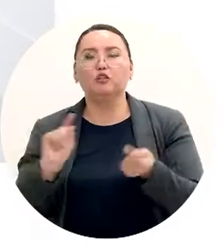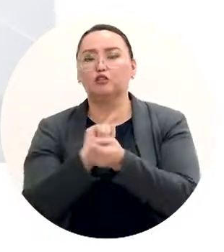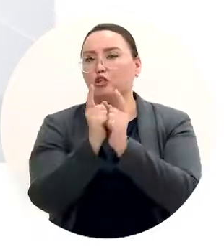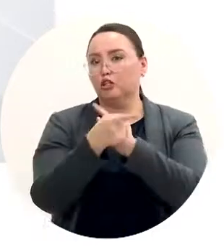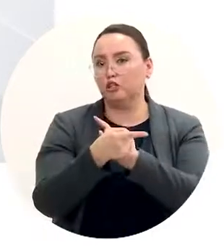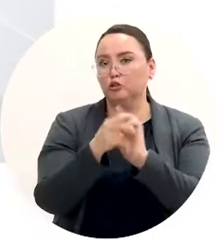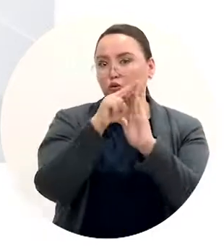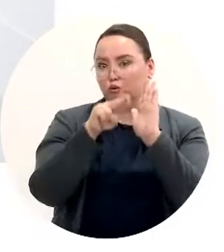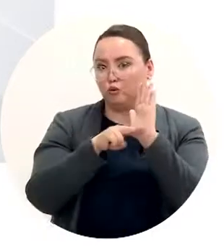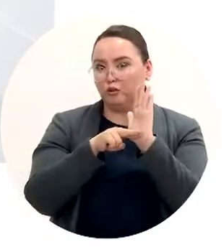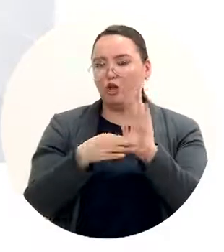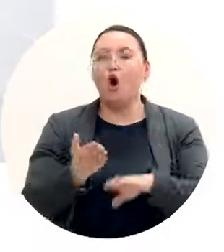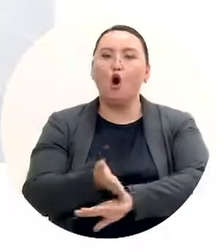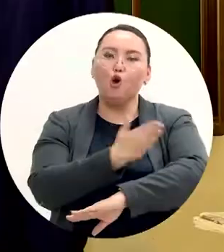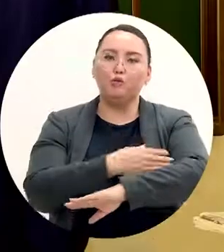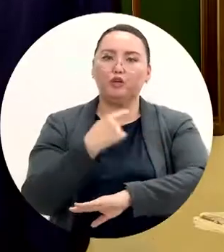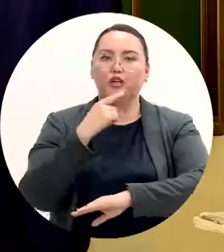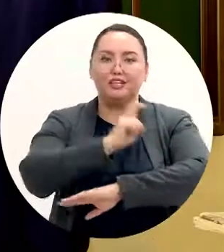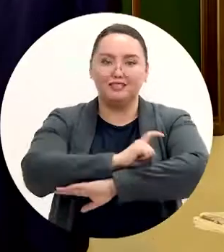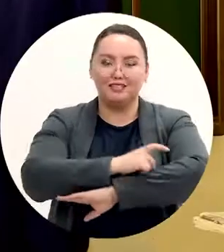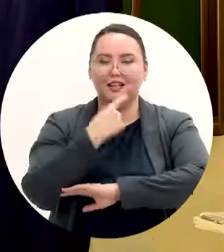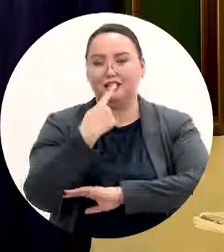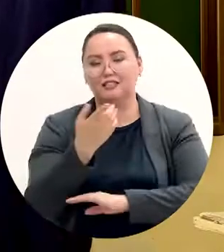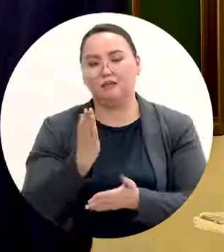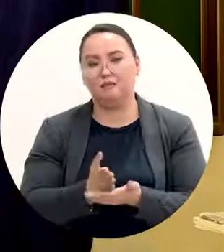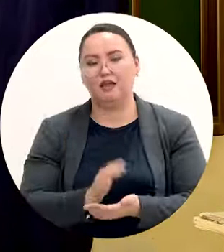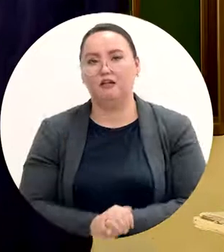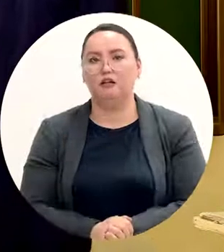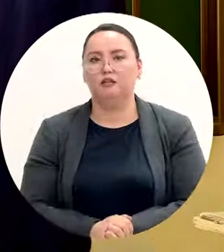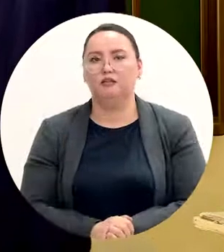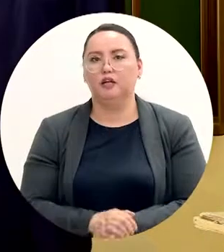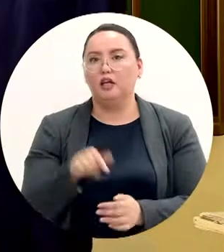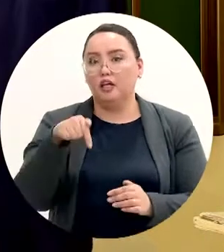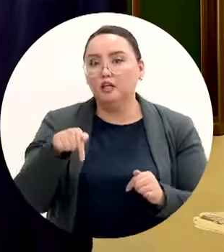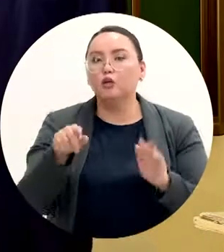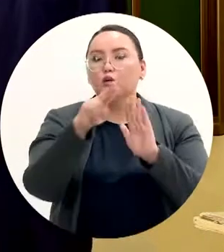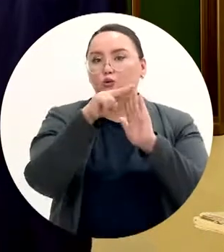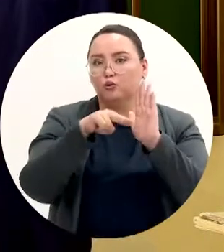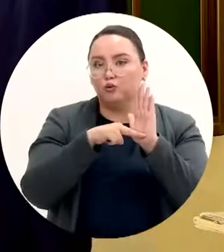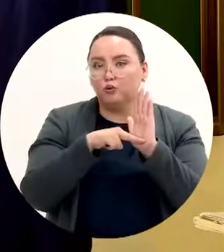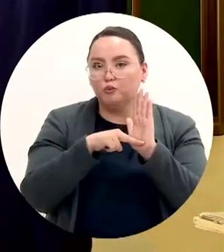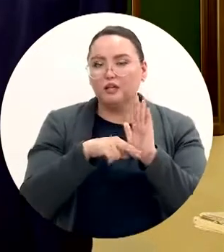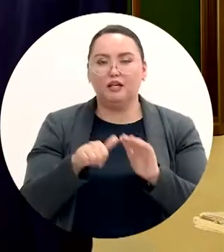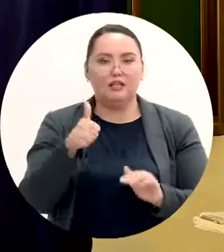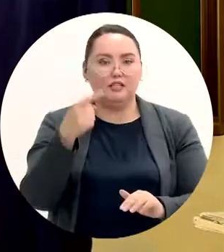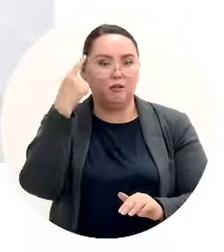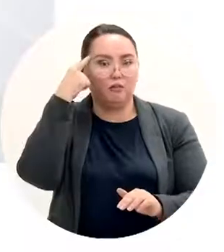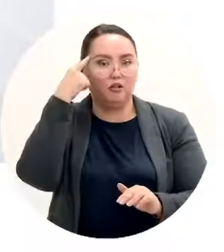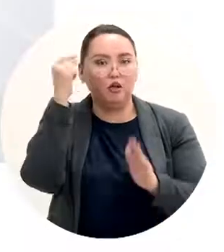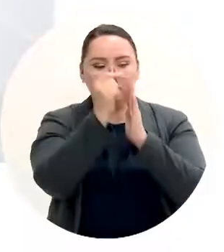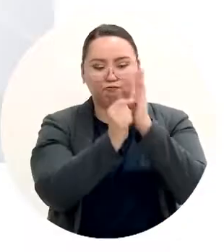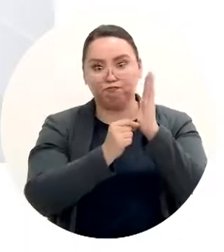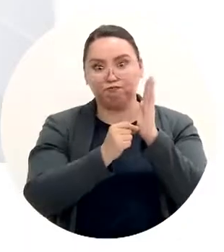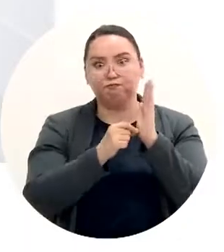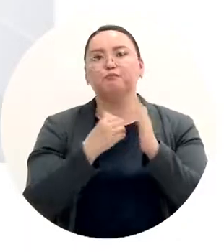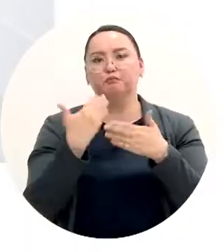үсэг тохиолдвол г нь ихэнхлэг болдог. Зүү тогтлыг багш нь өмнөх хичээл дээр ярьч уссан. Эдгээр бас мөн зүү тогтлыг бодоод эдгээр